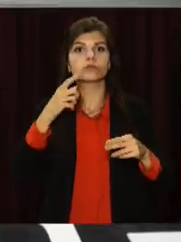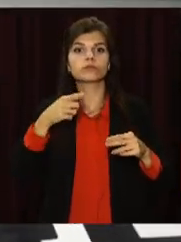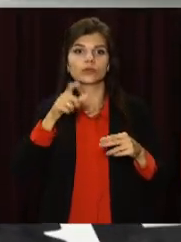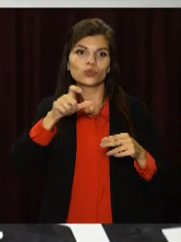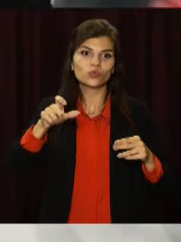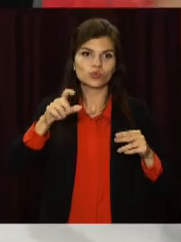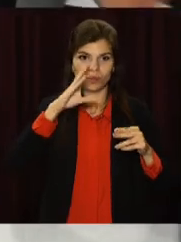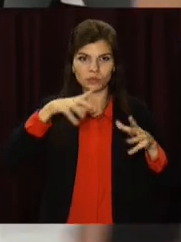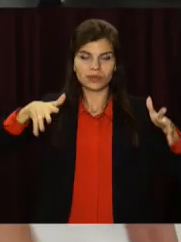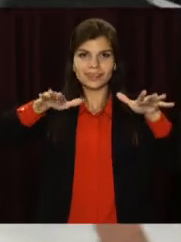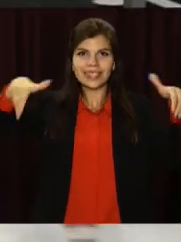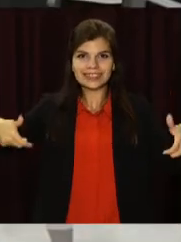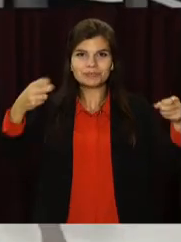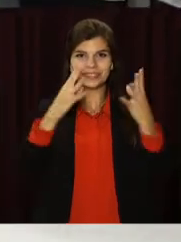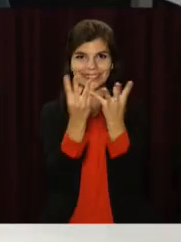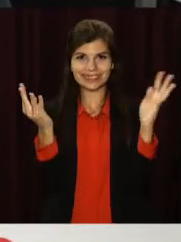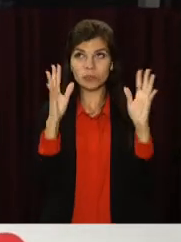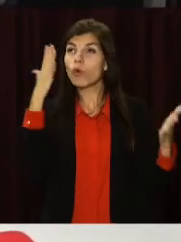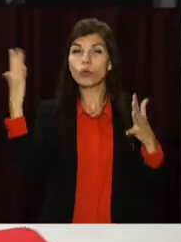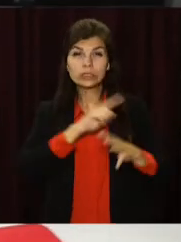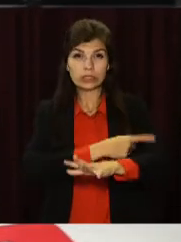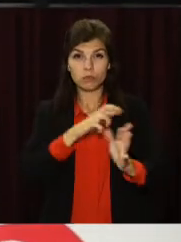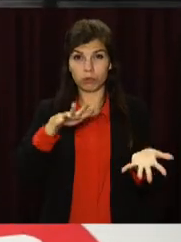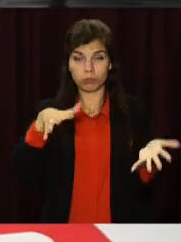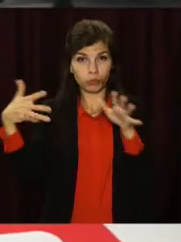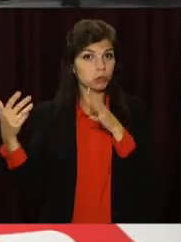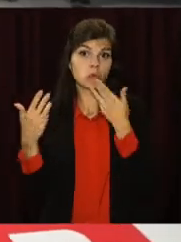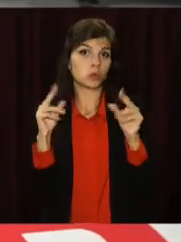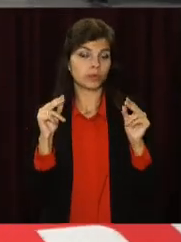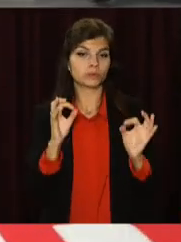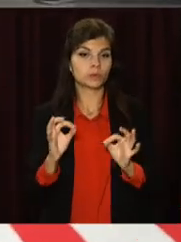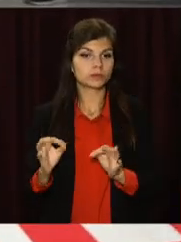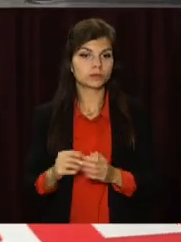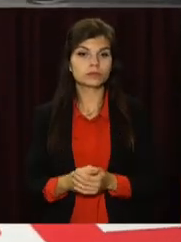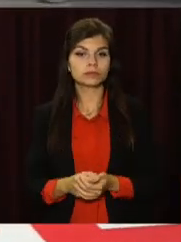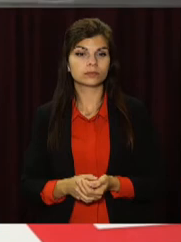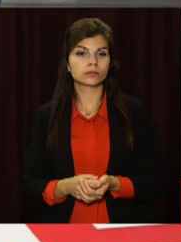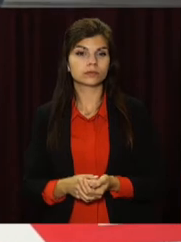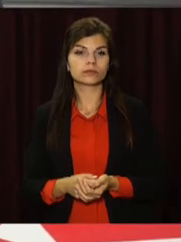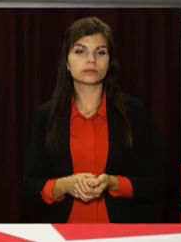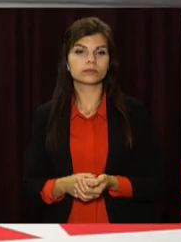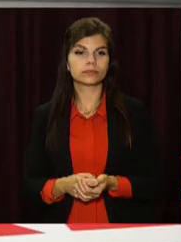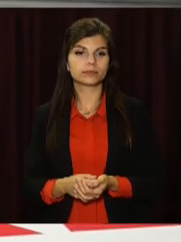чи глядачів. Зносим, зносим! Ей! Зносим, зносим! Не забивай!